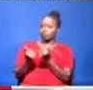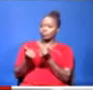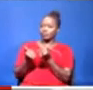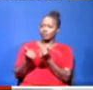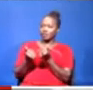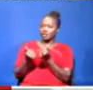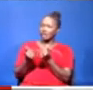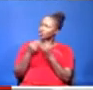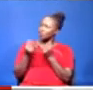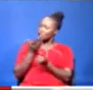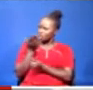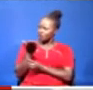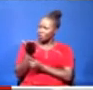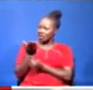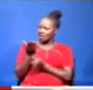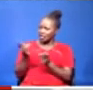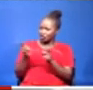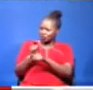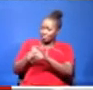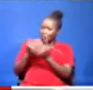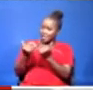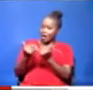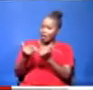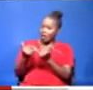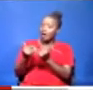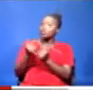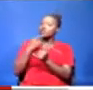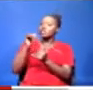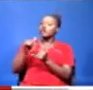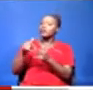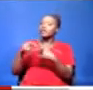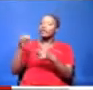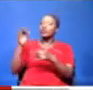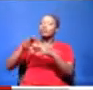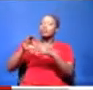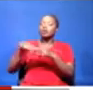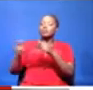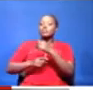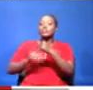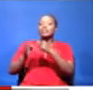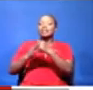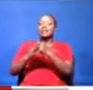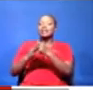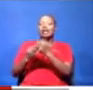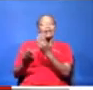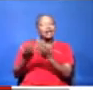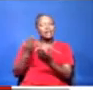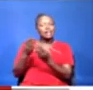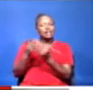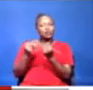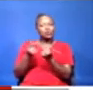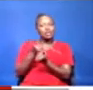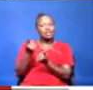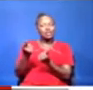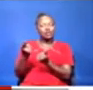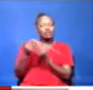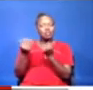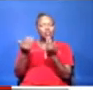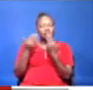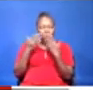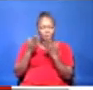kuna suluhisho la muda huu kwa sasa, ili wakienda kupiga kura ya mwezi wa nane angalau swala hilo liwe limeshughulikiwa japo kwa